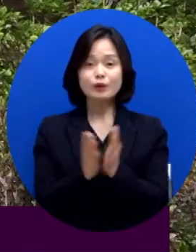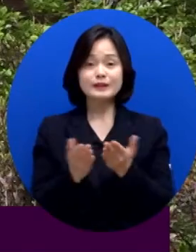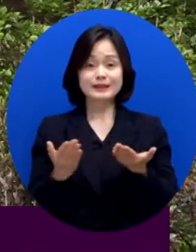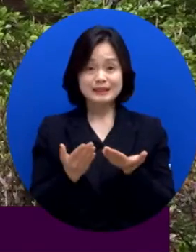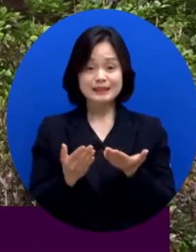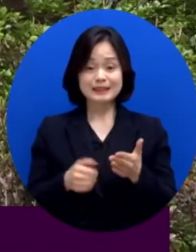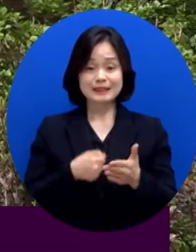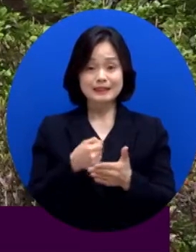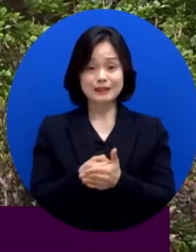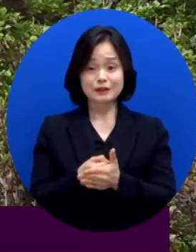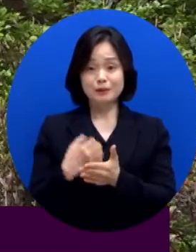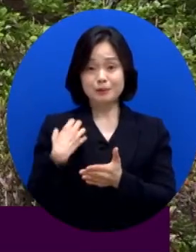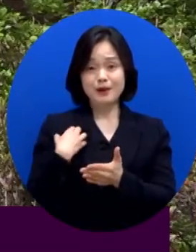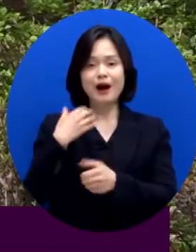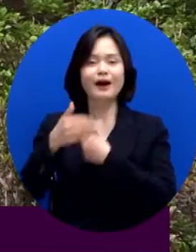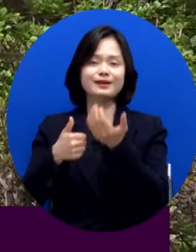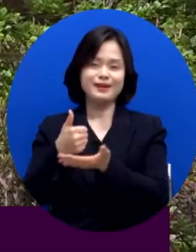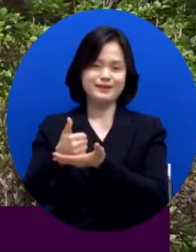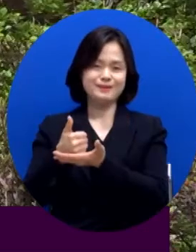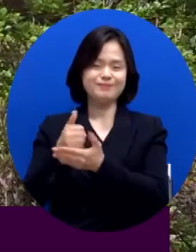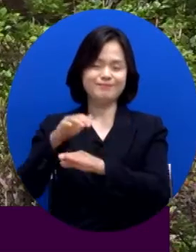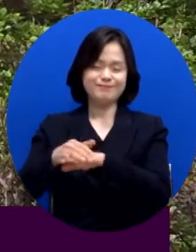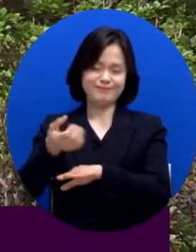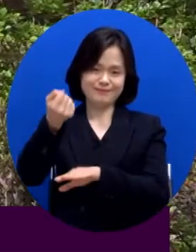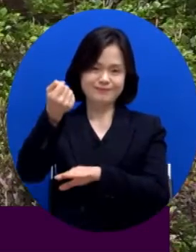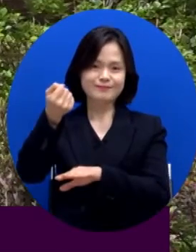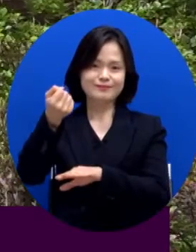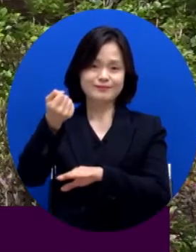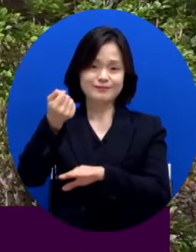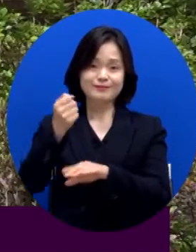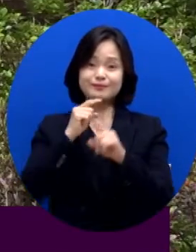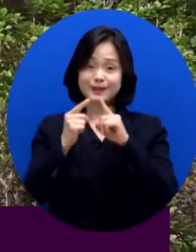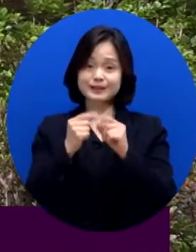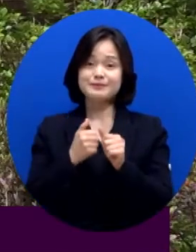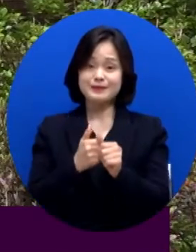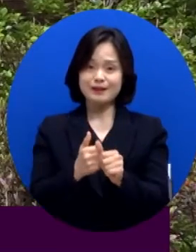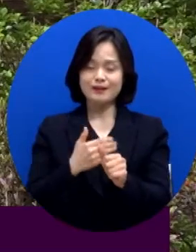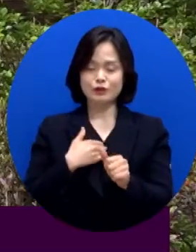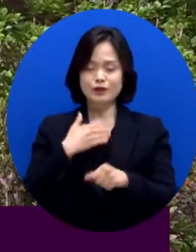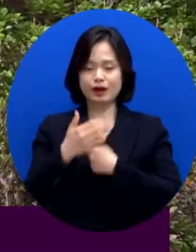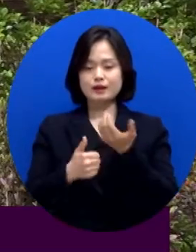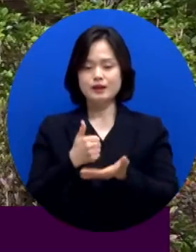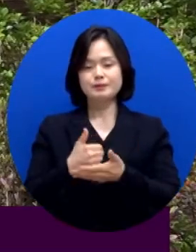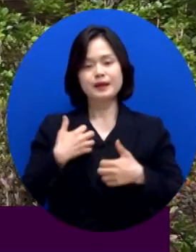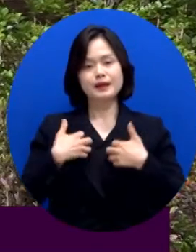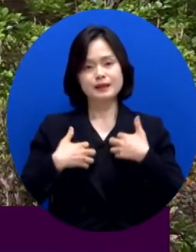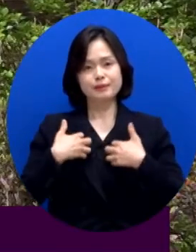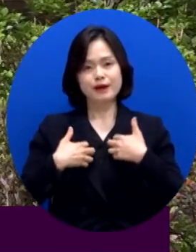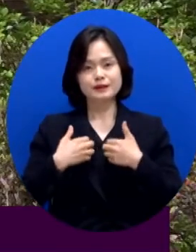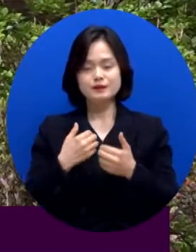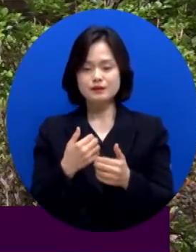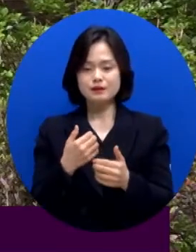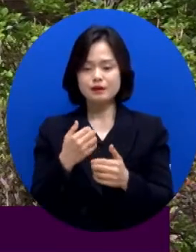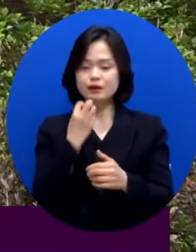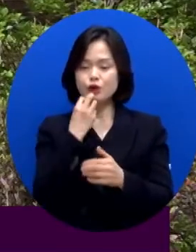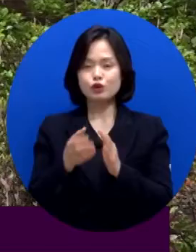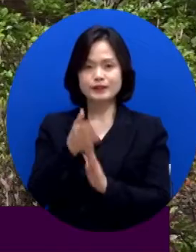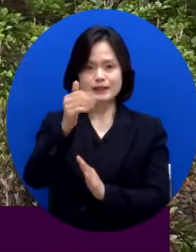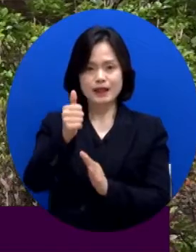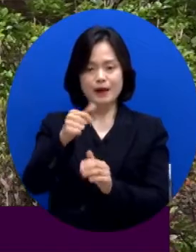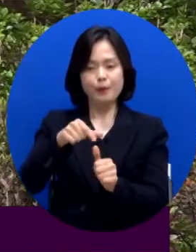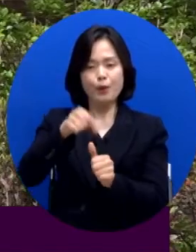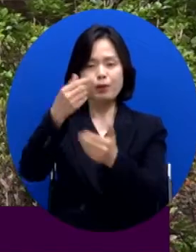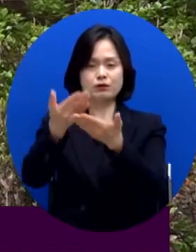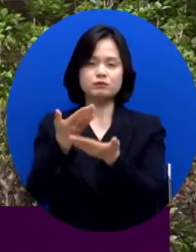있다고 했습니다. 저는 하나님께서 기뻐하시는 사람을 하나님께서 세워주시기를 바라는 간절한